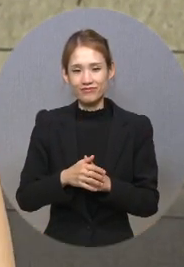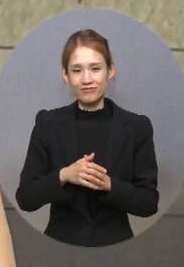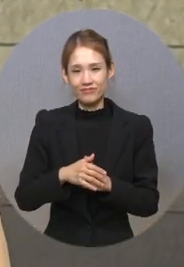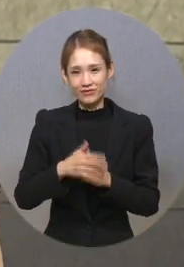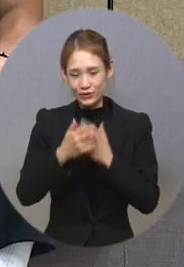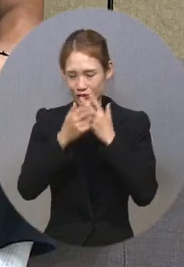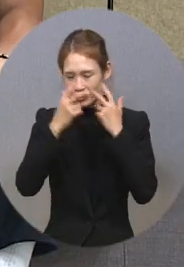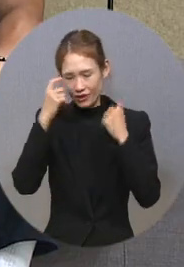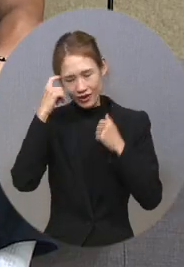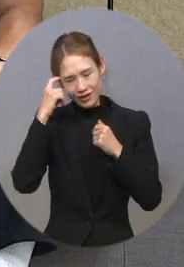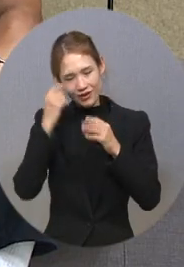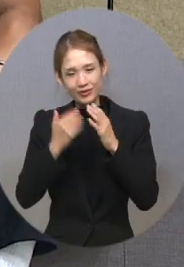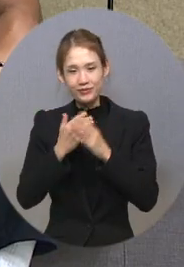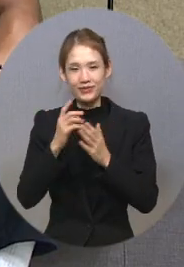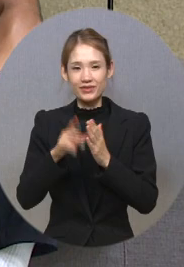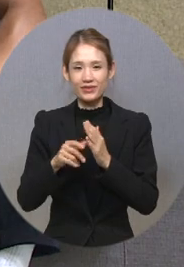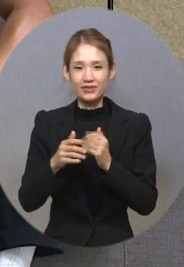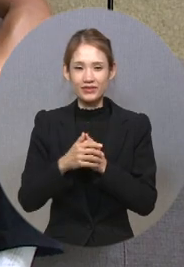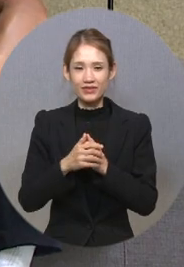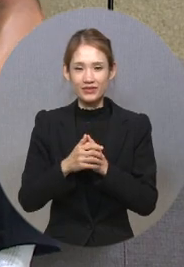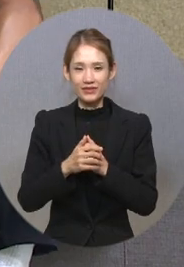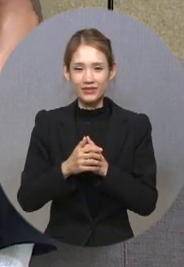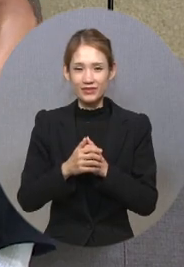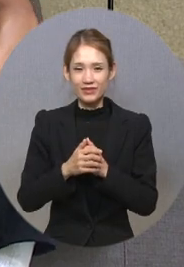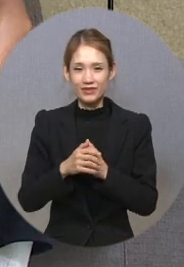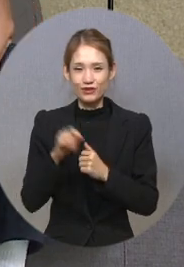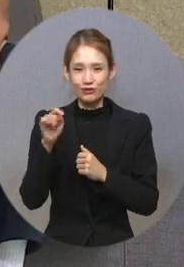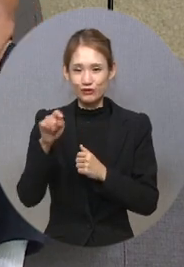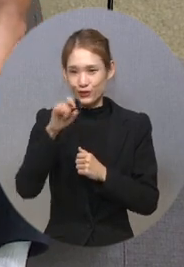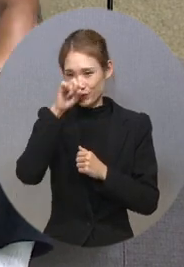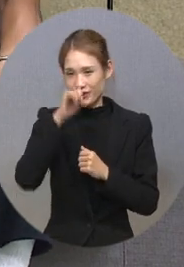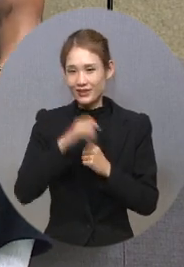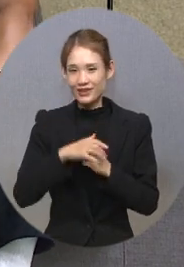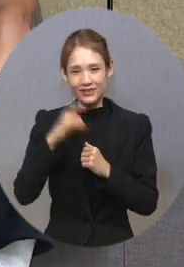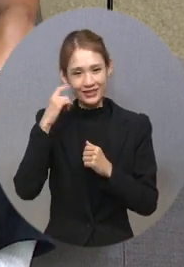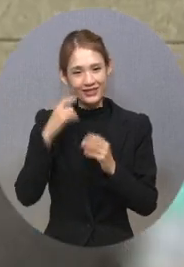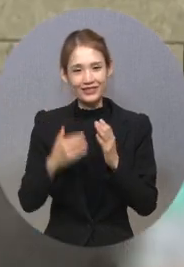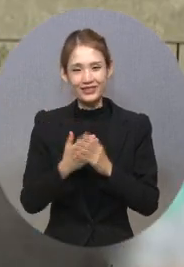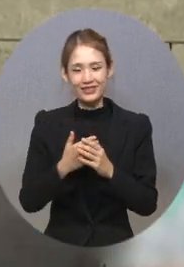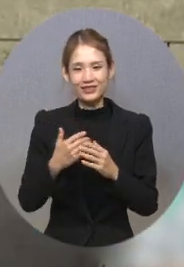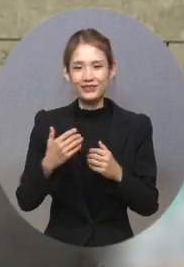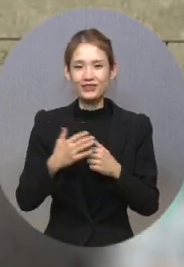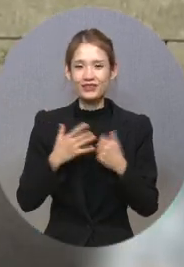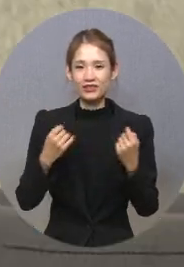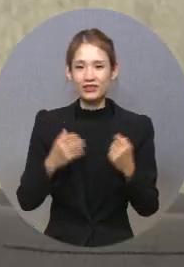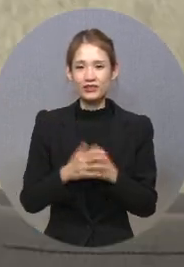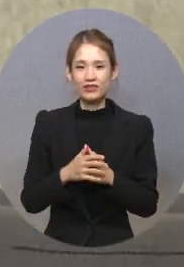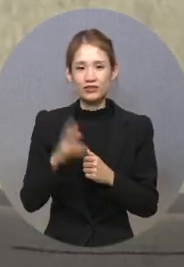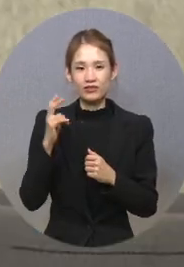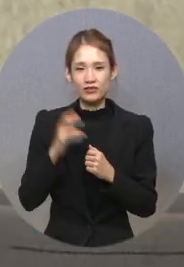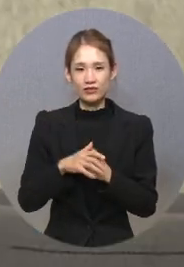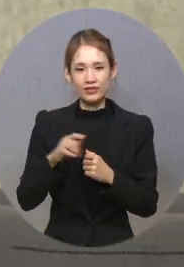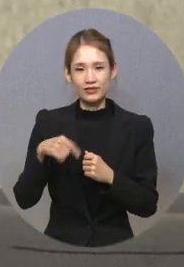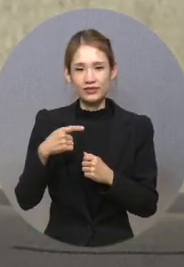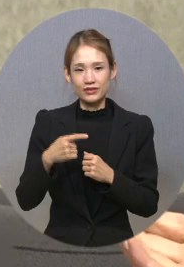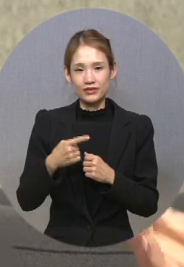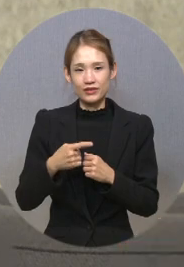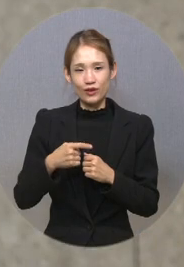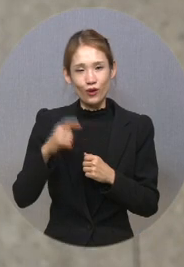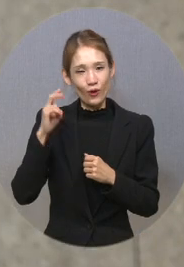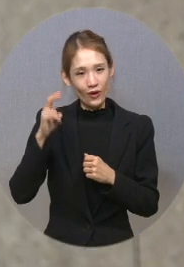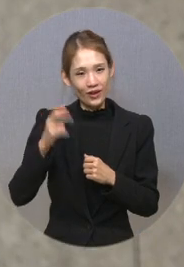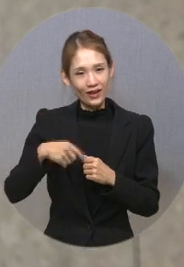이거 생각날 거. 아까 오빠 이거 구독 좋아요 생각. 가위 누를 것 같아. 더 이상 얘기하지 말고. 가위 누를 것 같아요. 그리고 혹시 다음에 내가 또 요청을